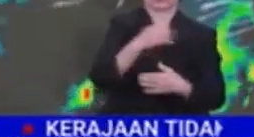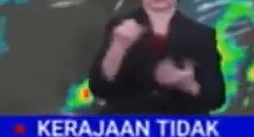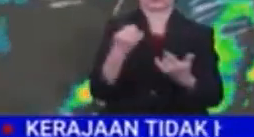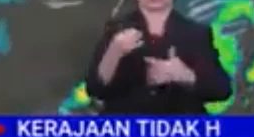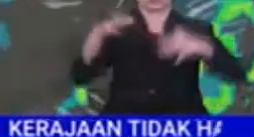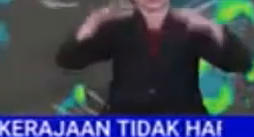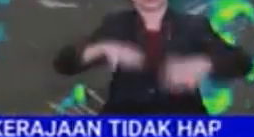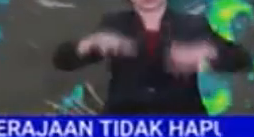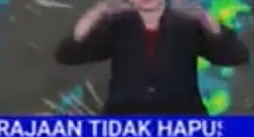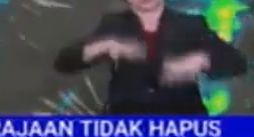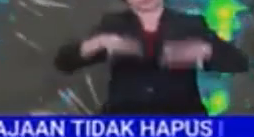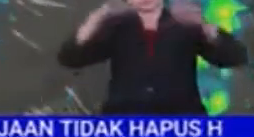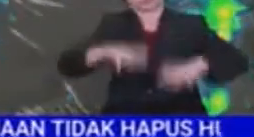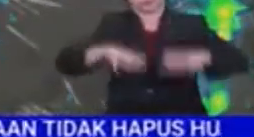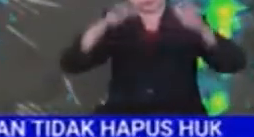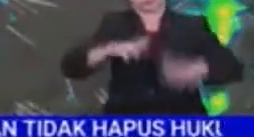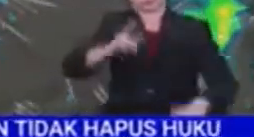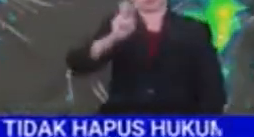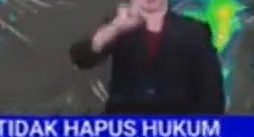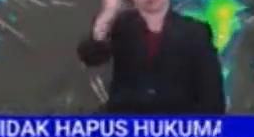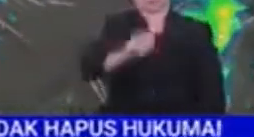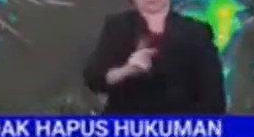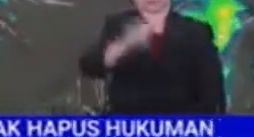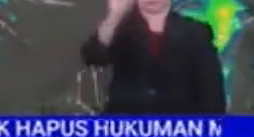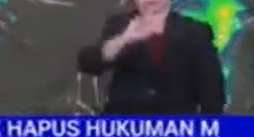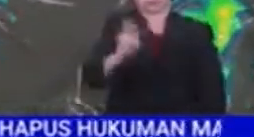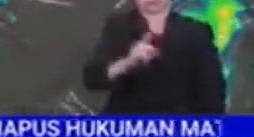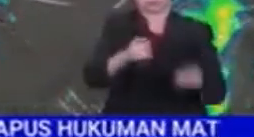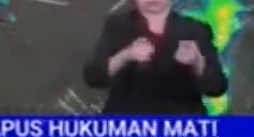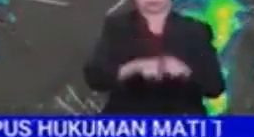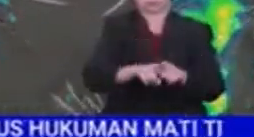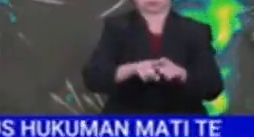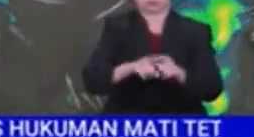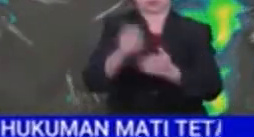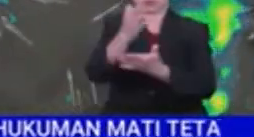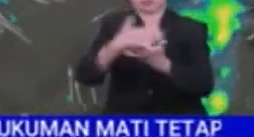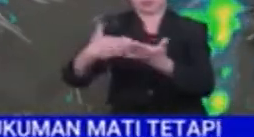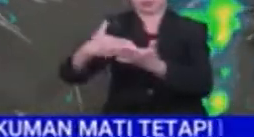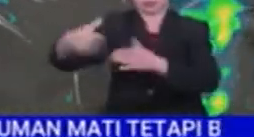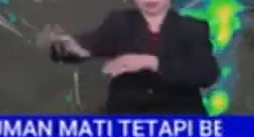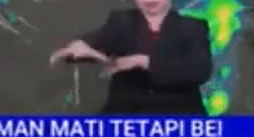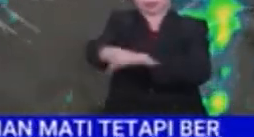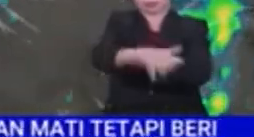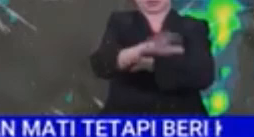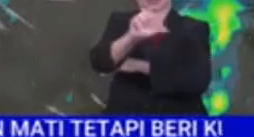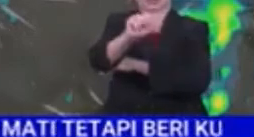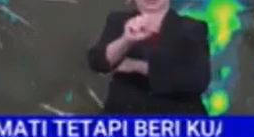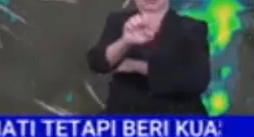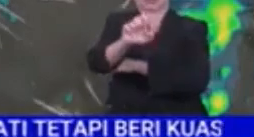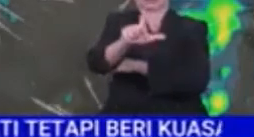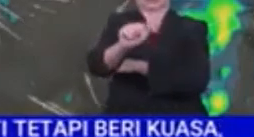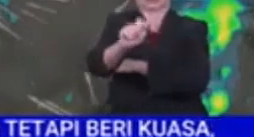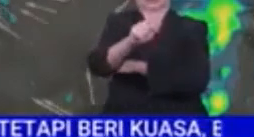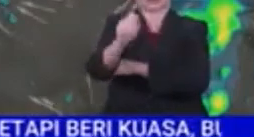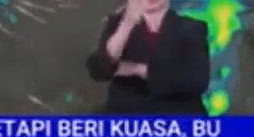hujan lebat beserta debu petir juga boleh berlaku menyebabkannya bahagia perairan Selat Melaka menjelang lewat malam nanti